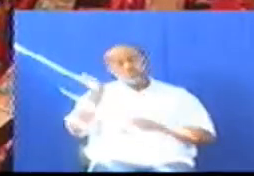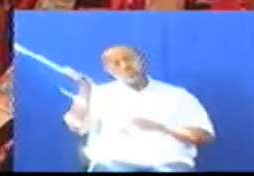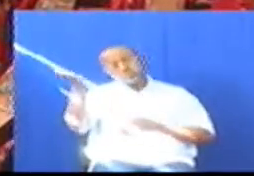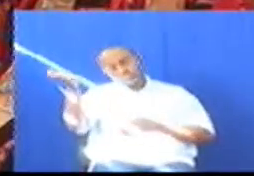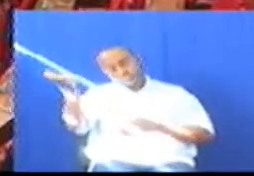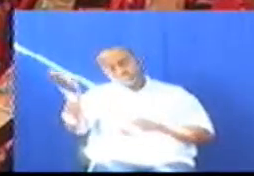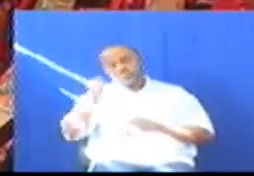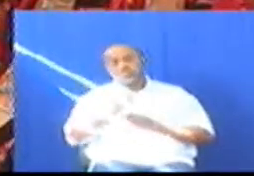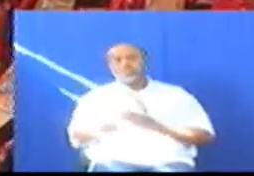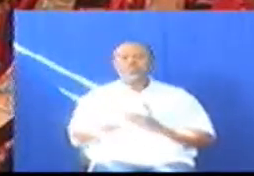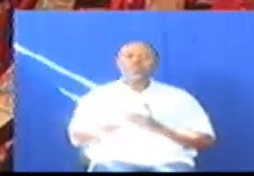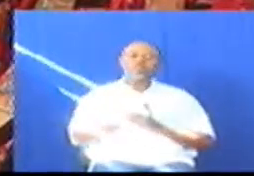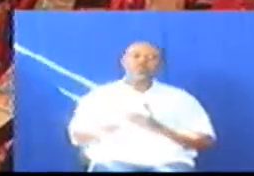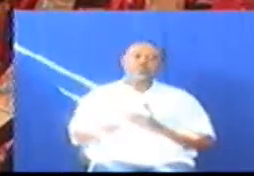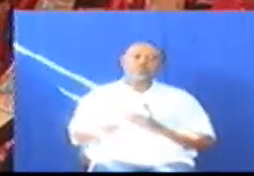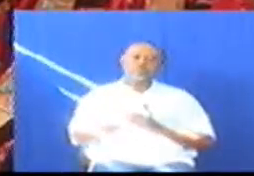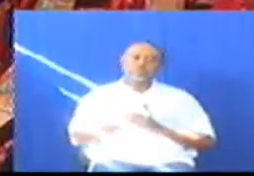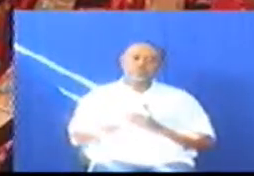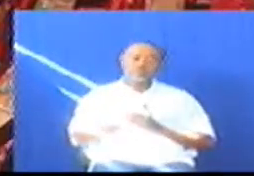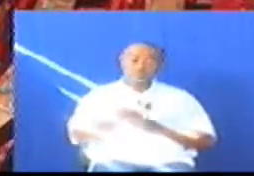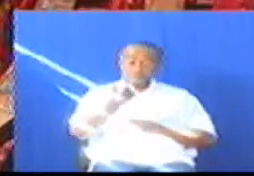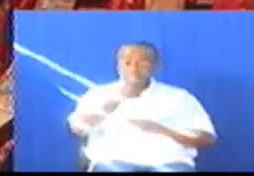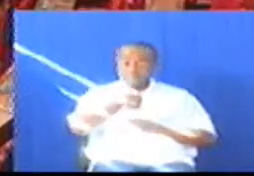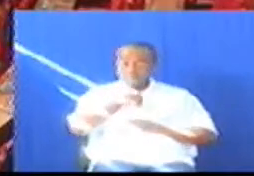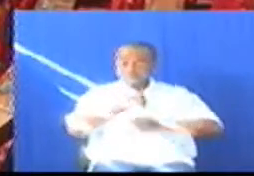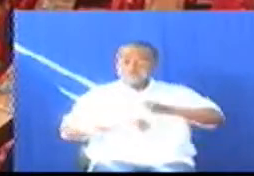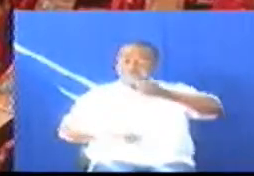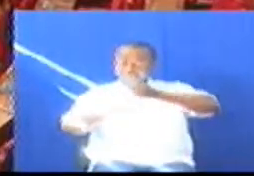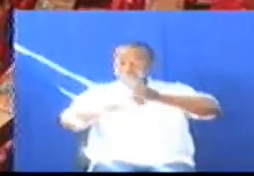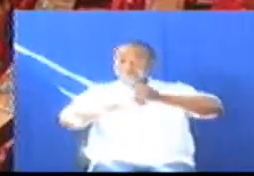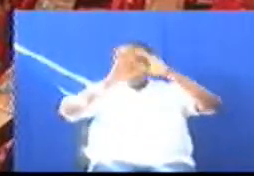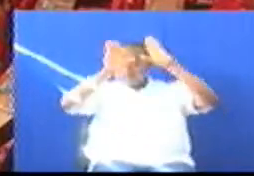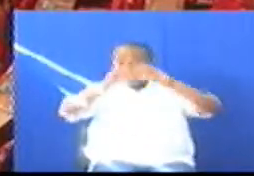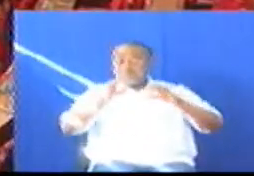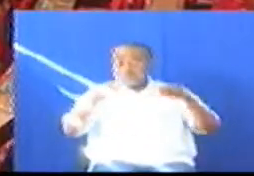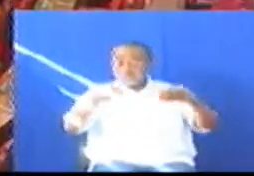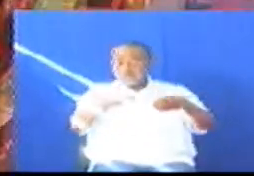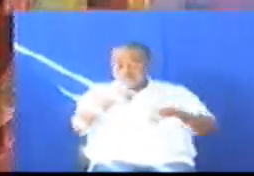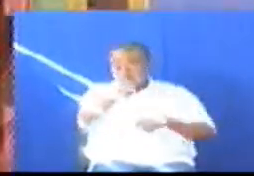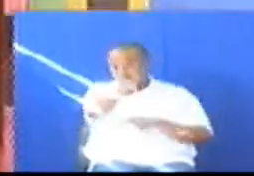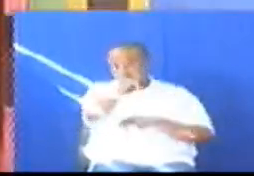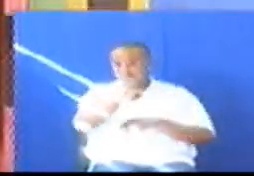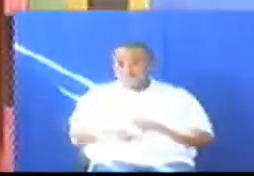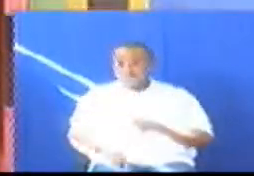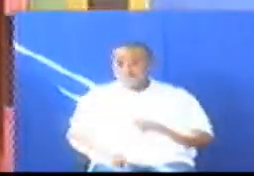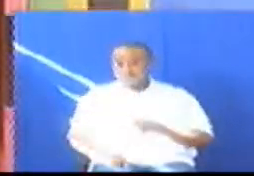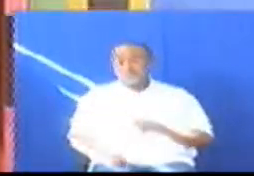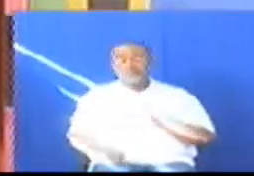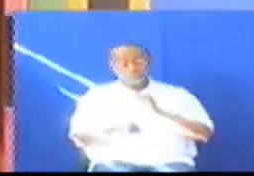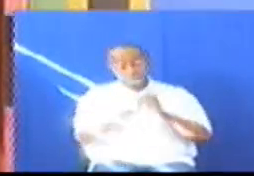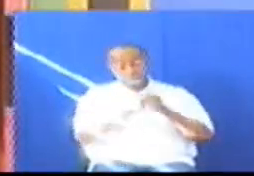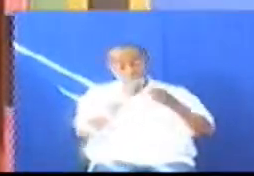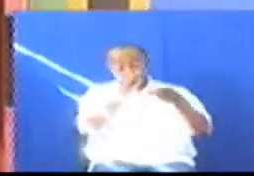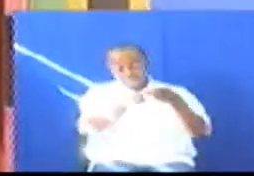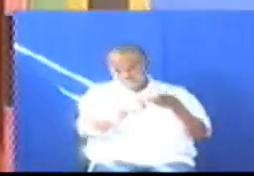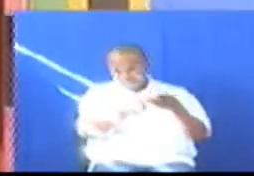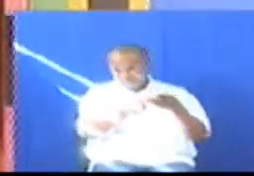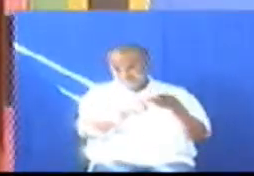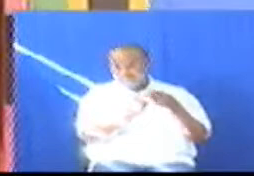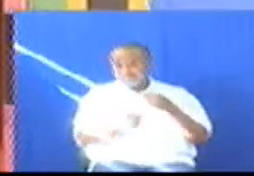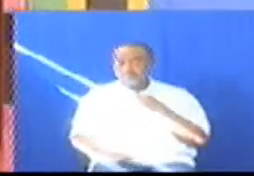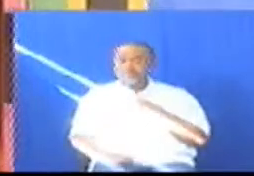Mosi, nami naunga mkono taarifa ya kamati. Lakini pili,